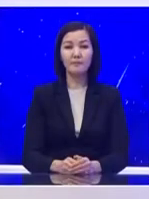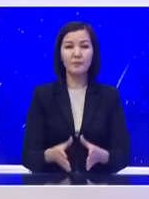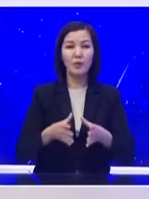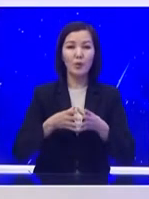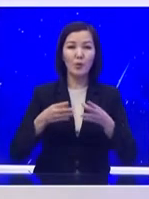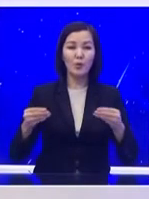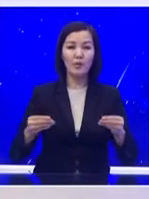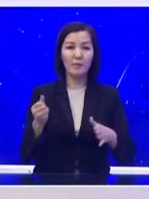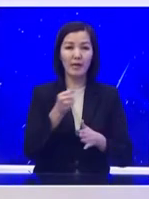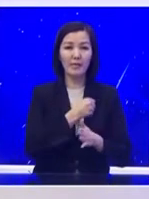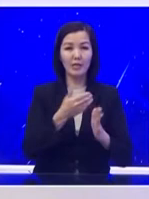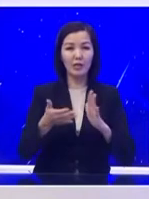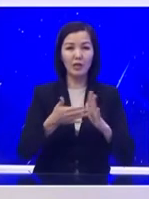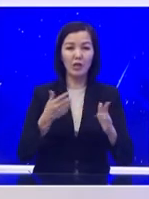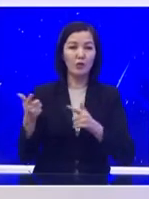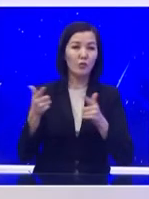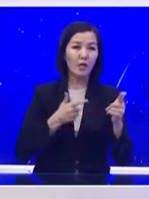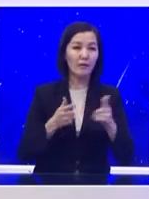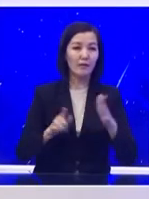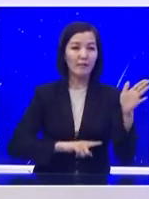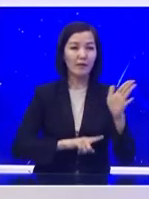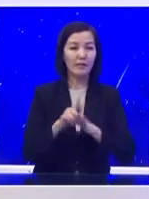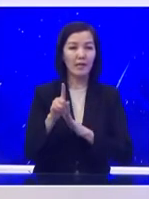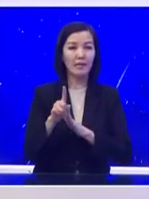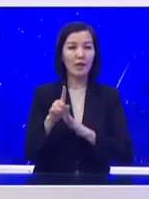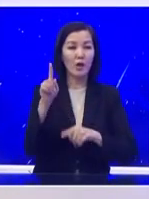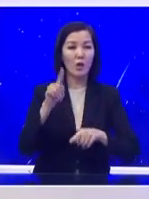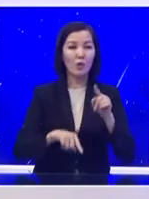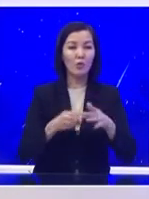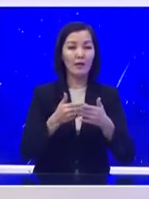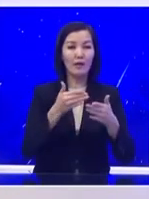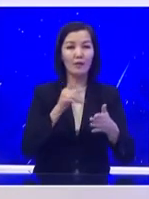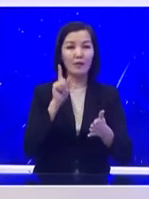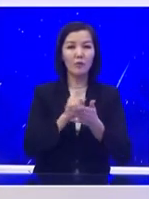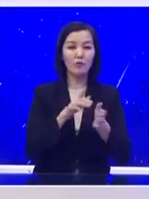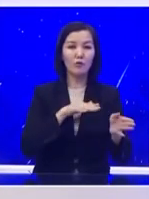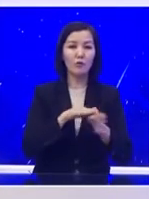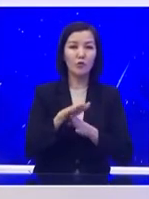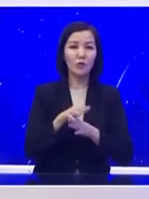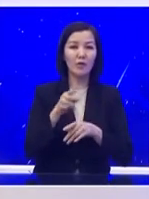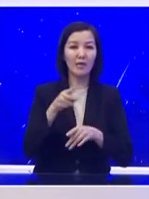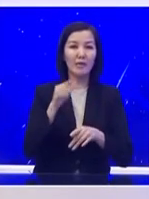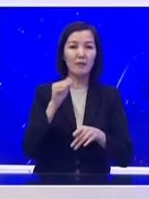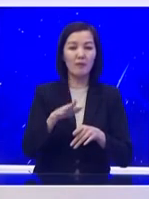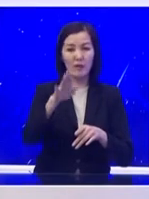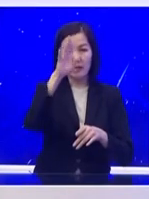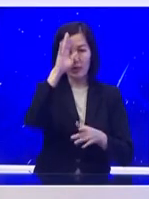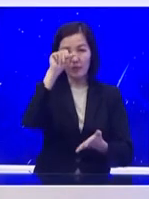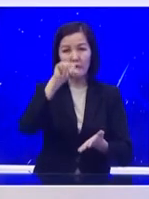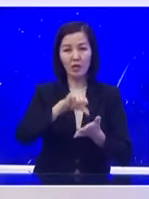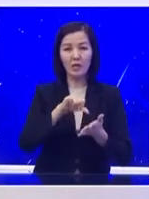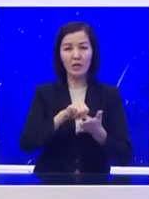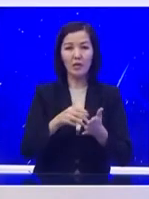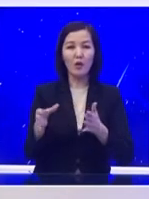Көптемгі әскерге шақыртуға дайындық қызу. Отан алдындағы борышын өтеуге биыл облыстан 2000-ға жуық ер азамат шақырылады. Бұл жайлы